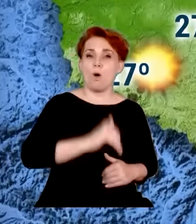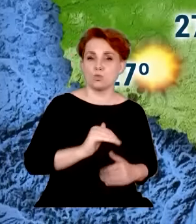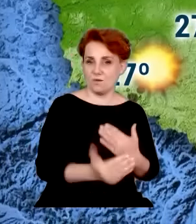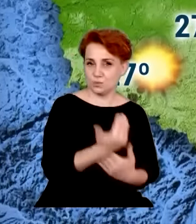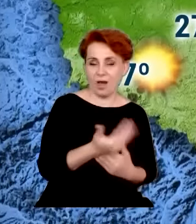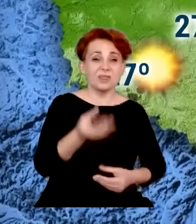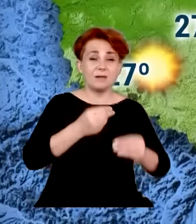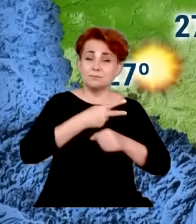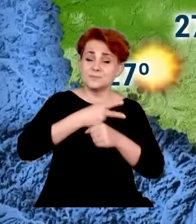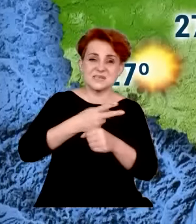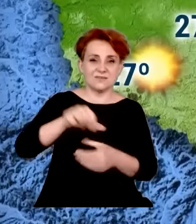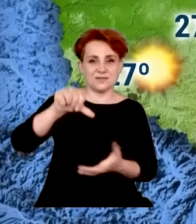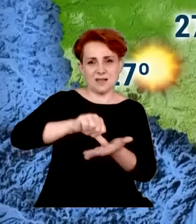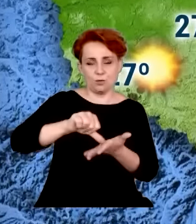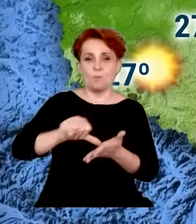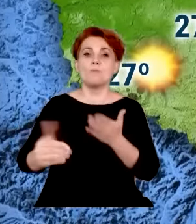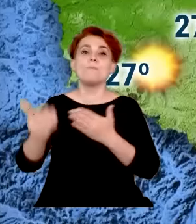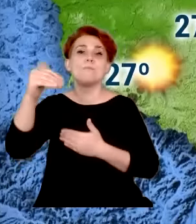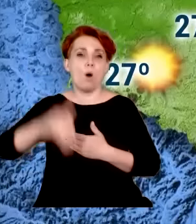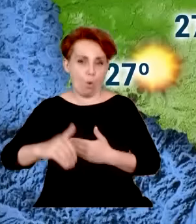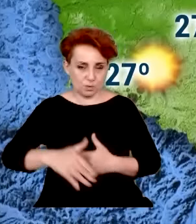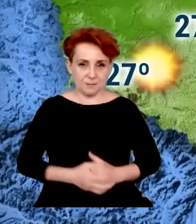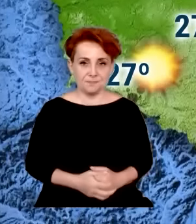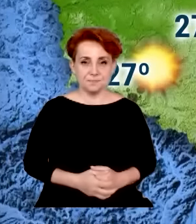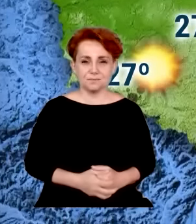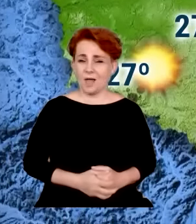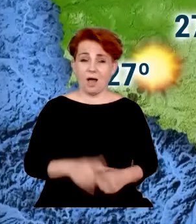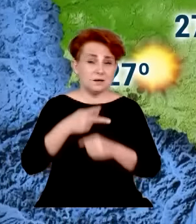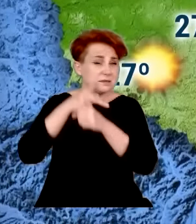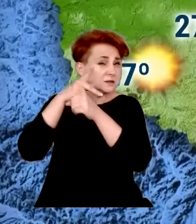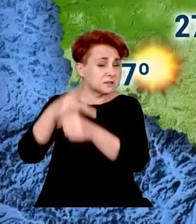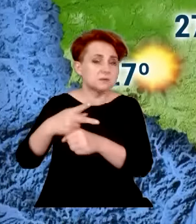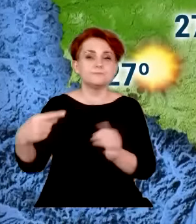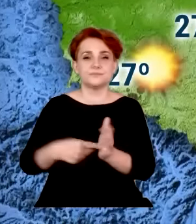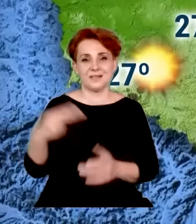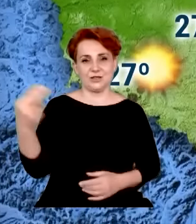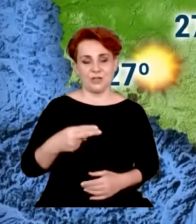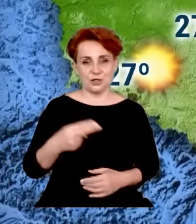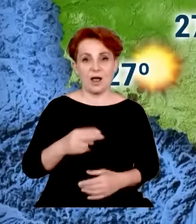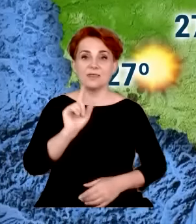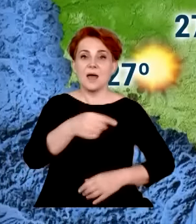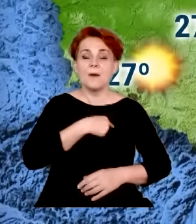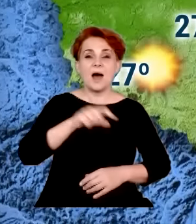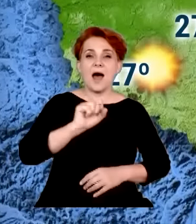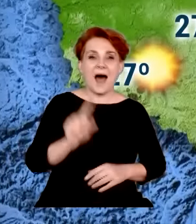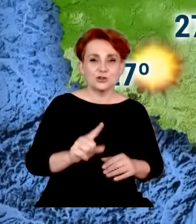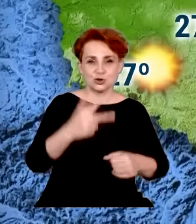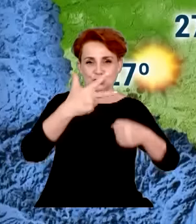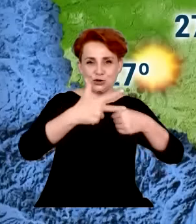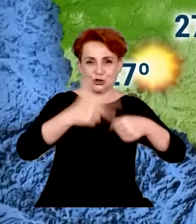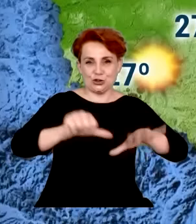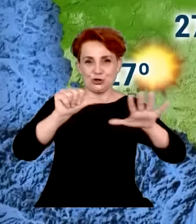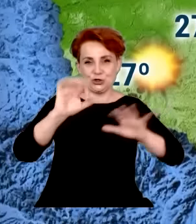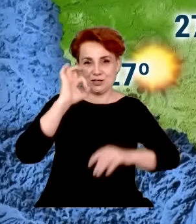pojawi się w centrum i na południu Polski. Kulminacja skwaru przyjdzie w niedzielę. Temperatury poszybują aż do 36 stopni na